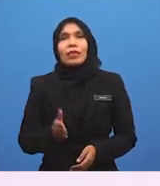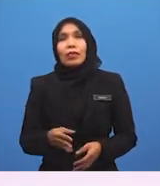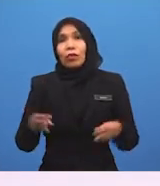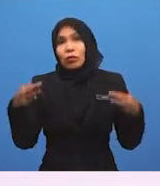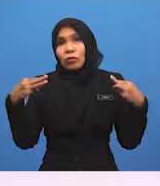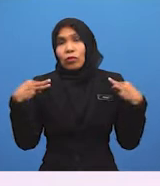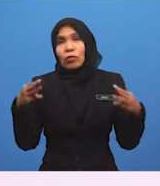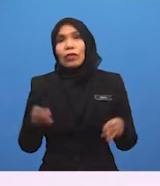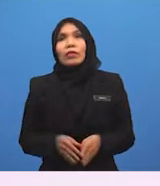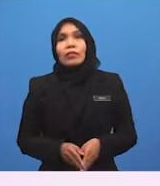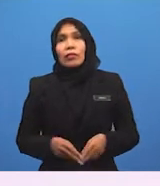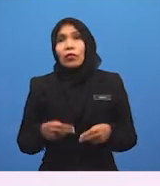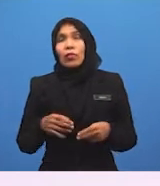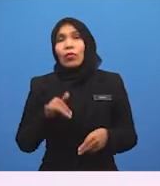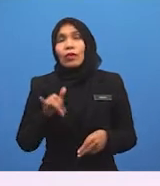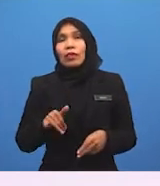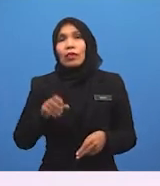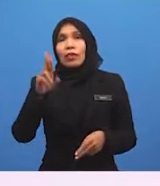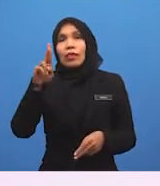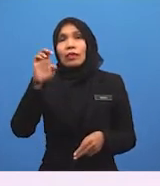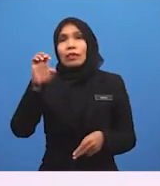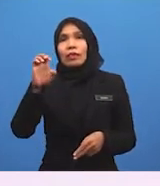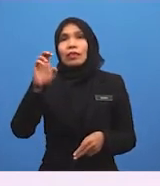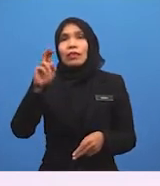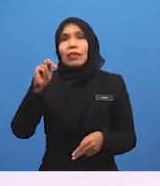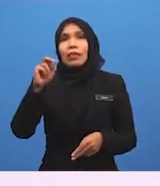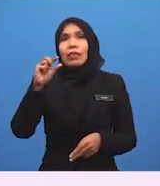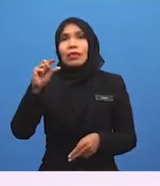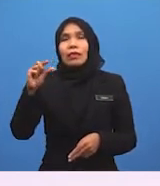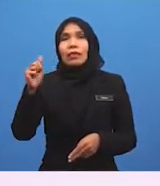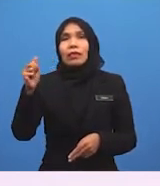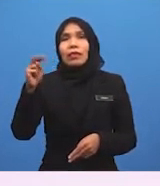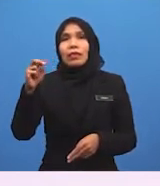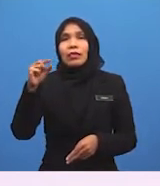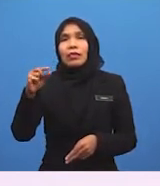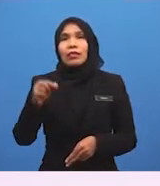renggang sesama jiran dan juga mewujudkan rasa